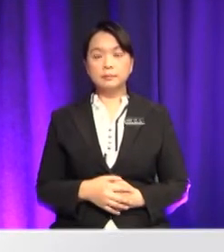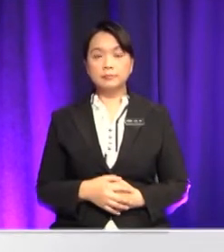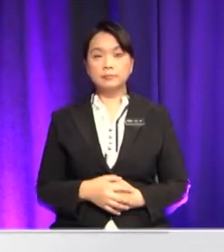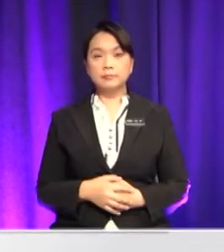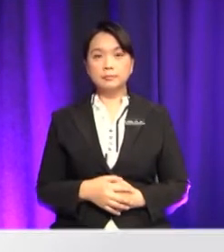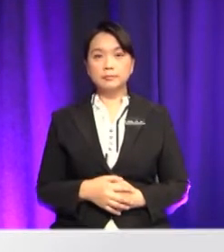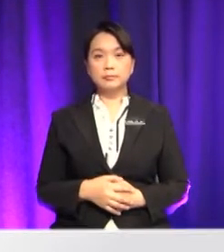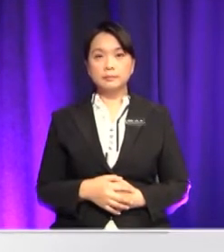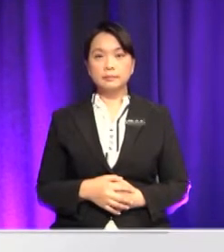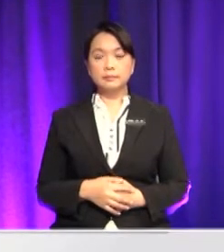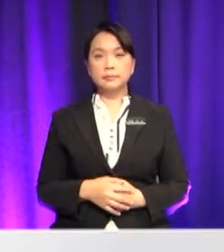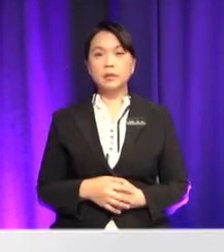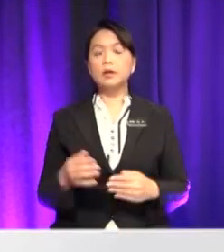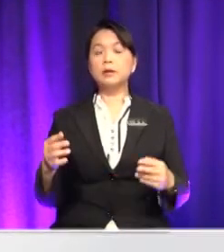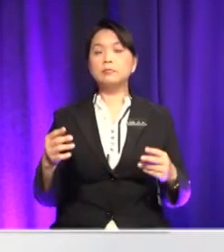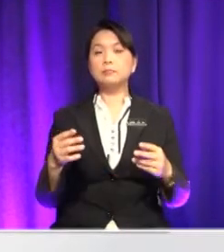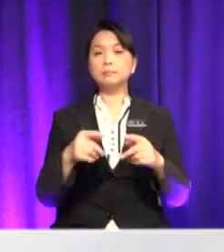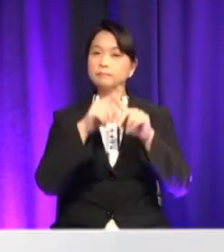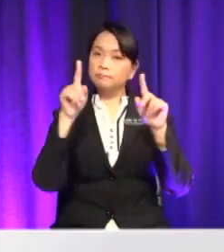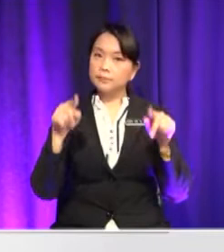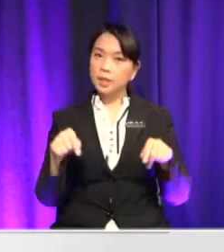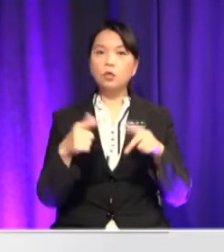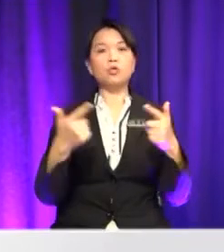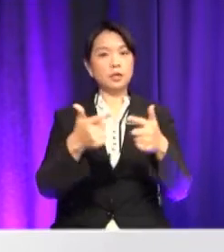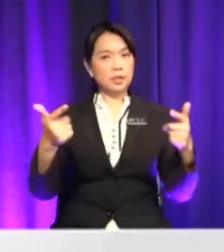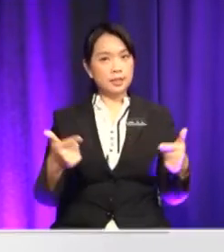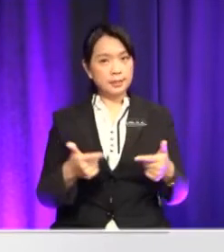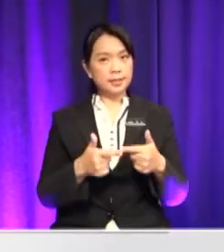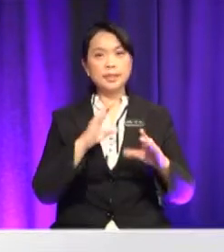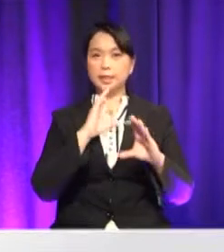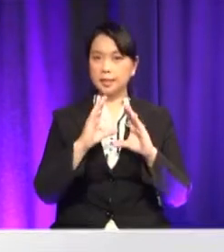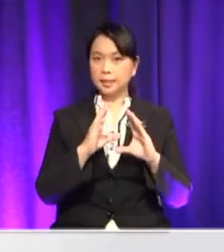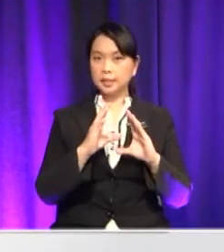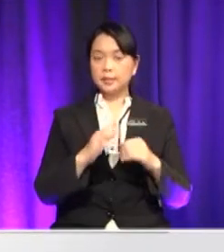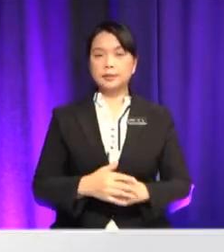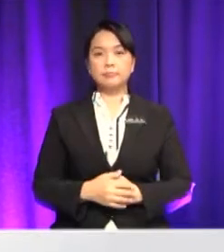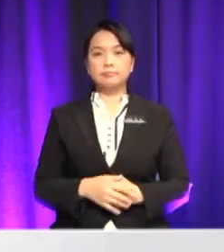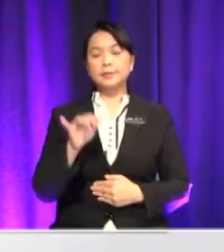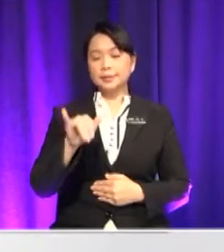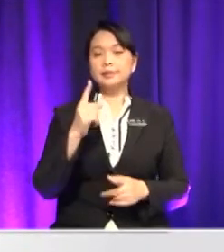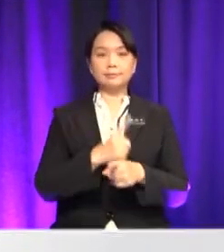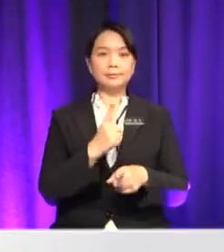Pelan lokasi. Pelan lokasi. Okey, yang pertama adalah pelan lokasi. Betul ke, cikgu? Okey,